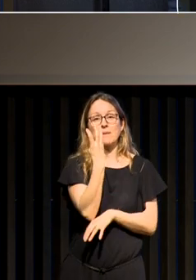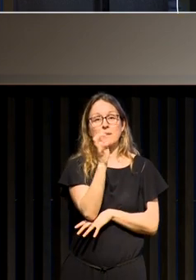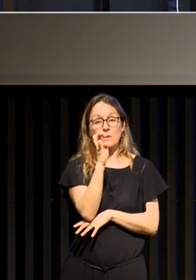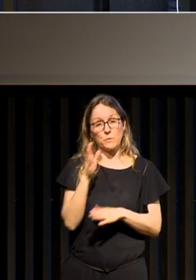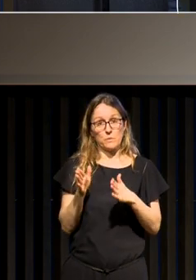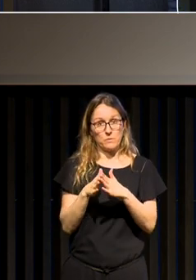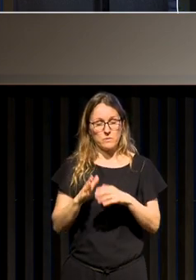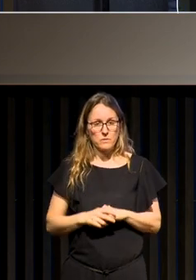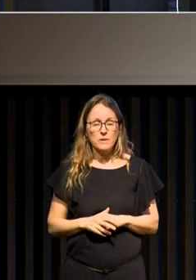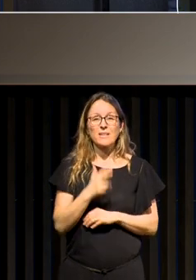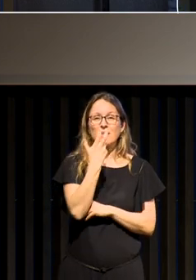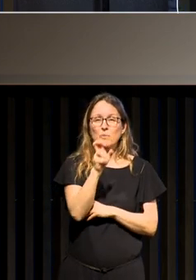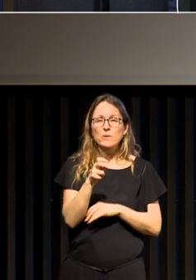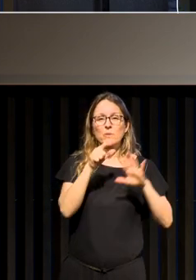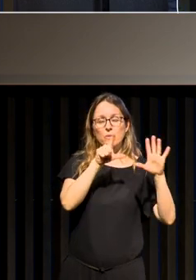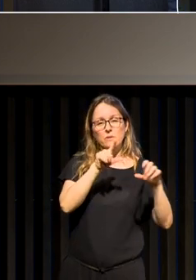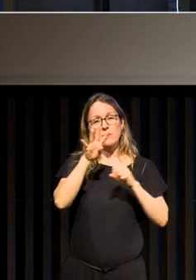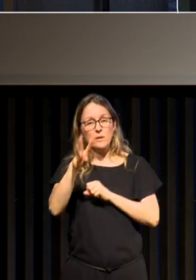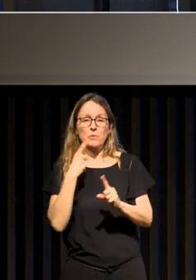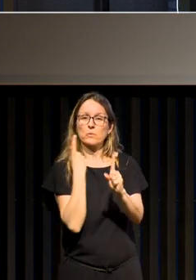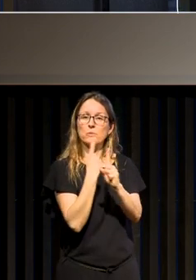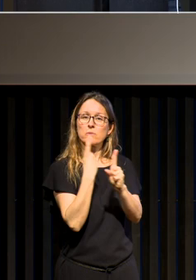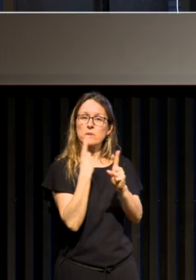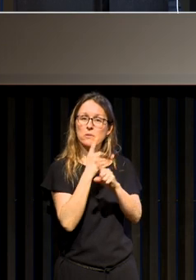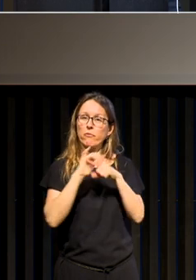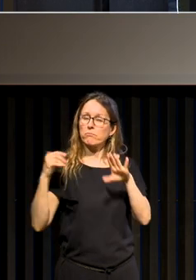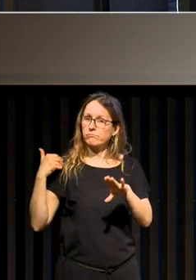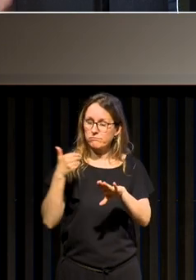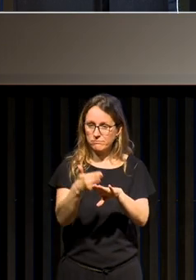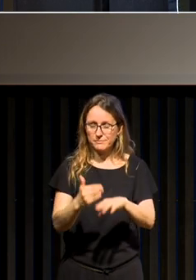et de 374 consultations déjà réalisées.